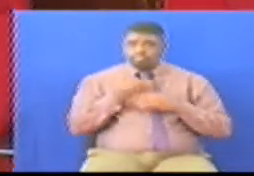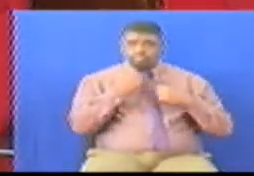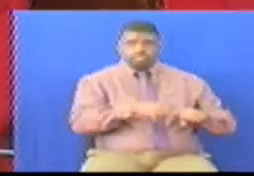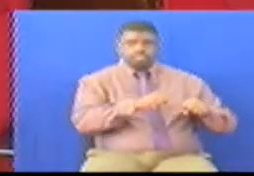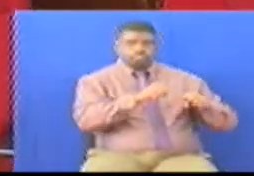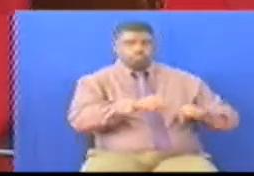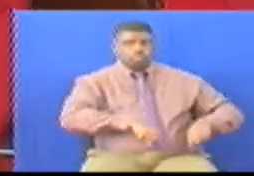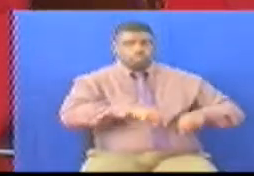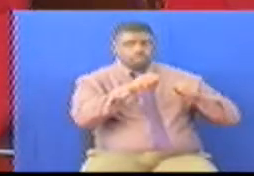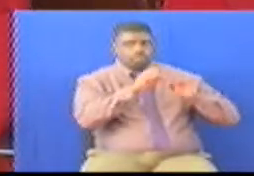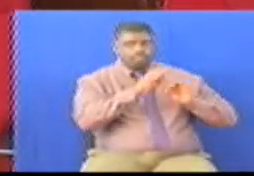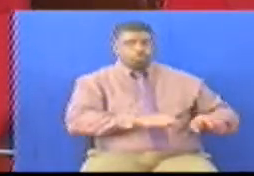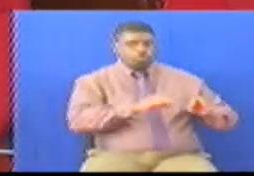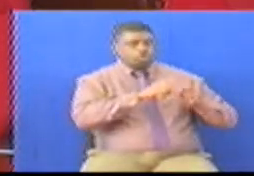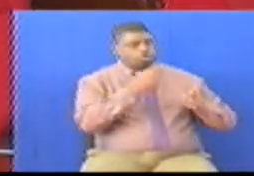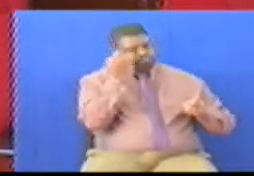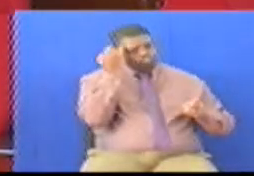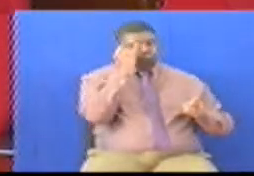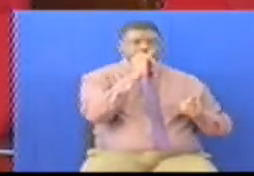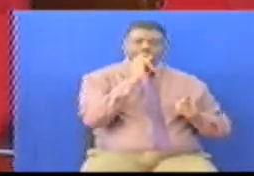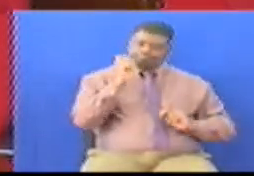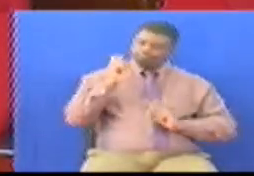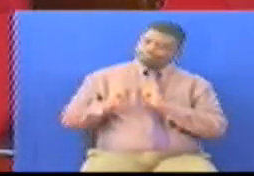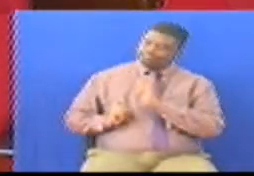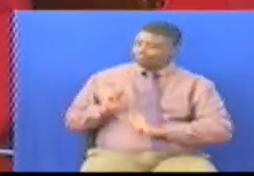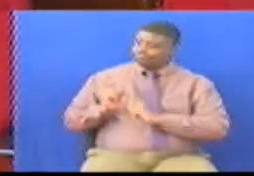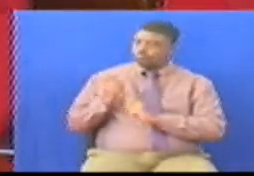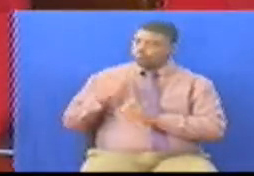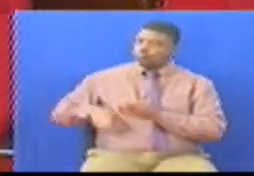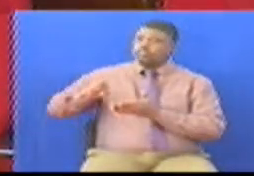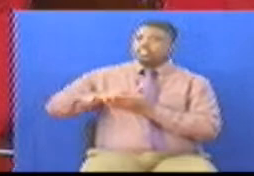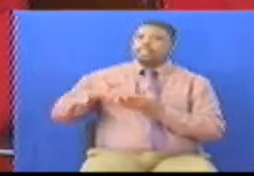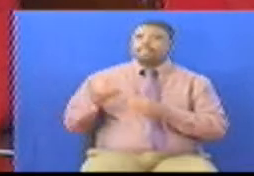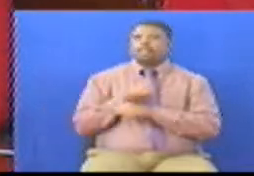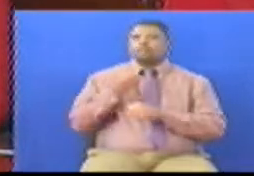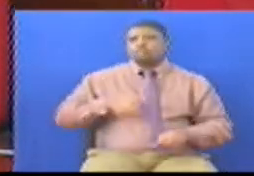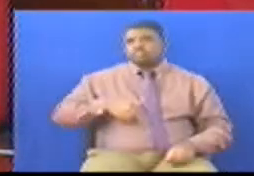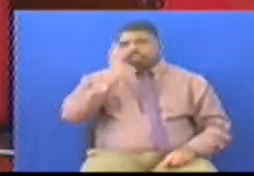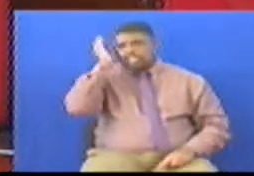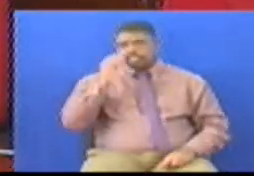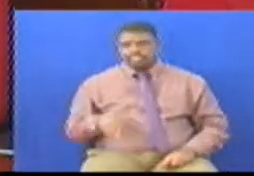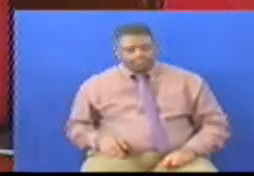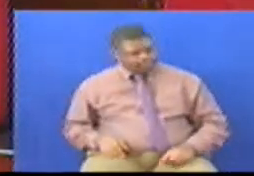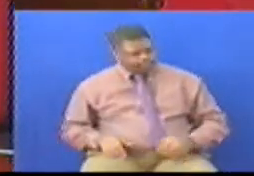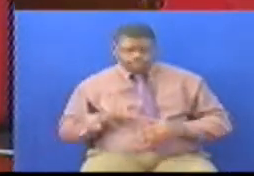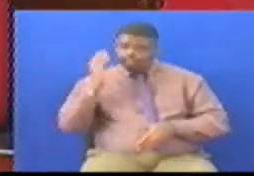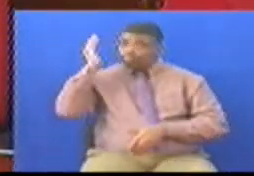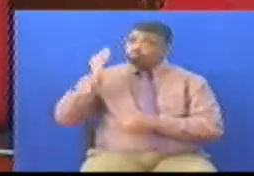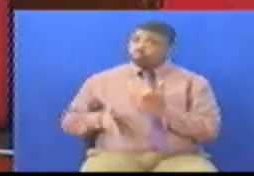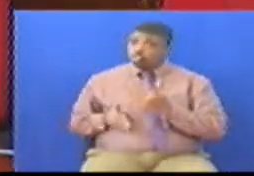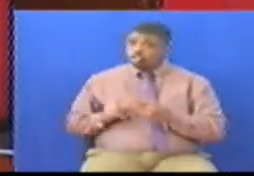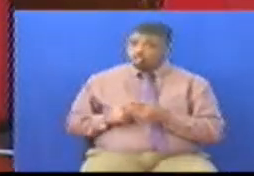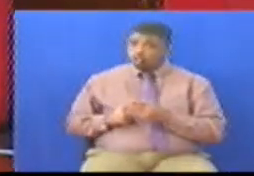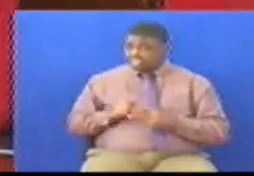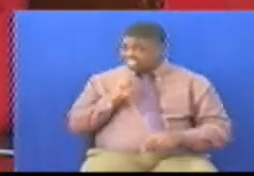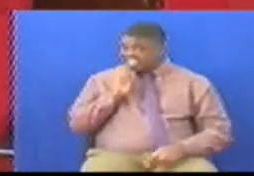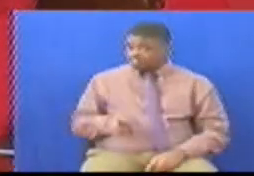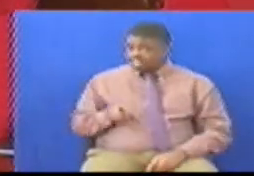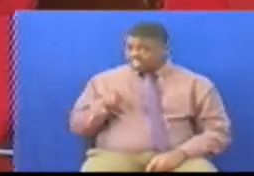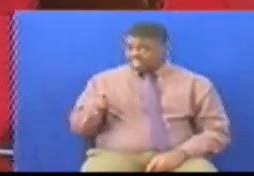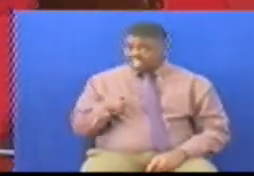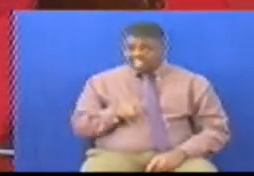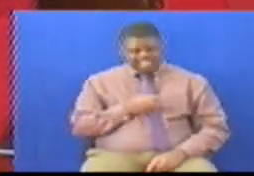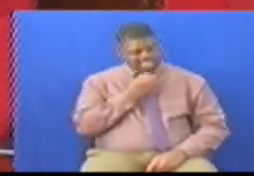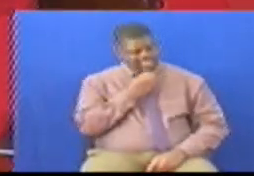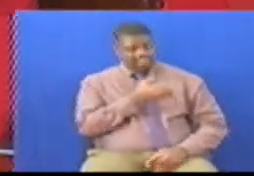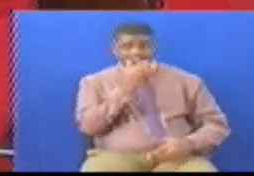bora, ubunifu na ushindani na kuongeza pato mapato ya serikali. Hitimisho. Mheshimiwa Speaker, hii taarifa ya mwisho ya